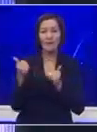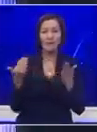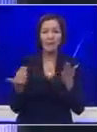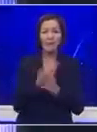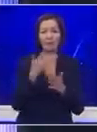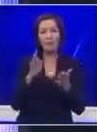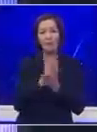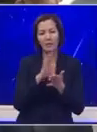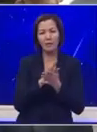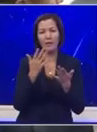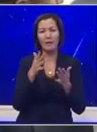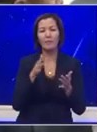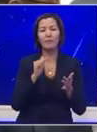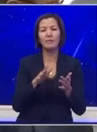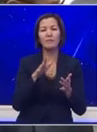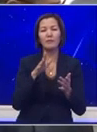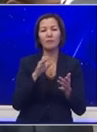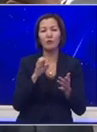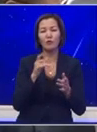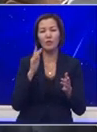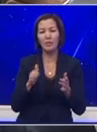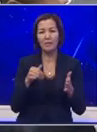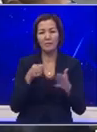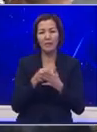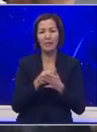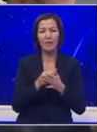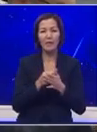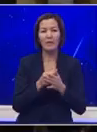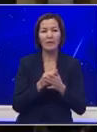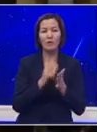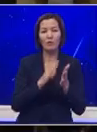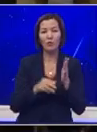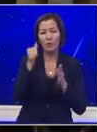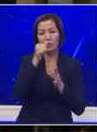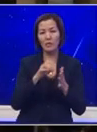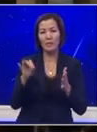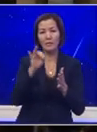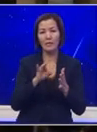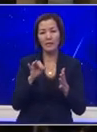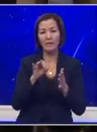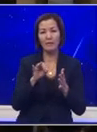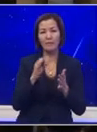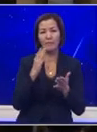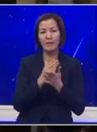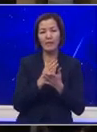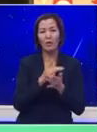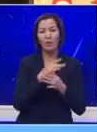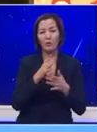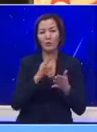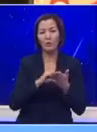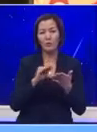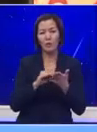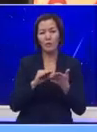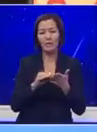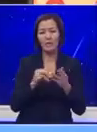басылады. Газет таралымы 5500-ге дейін жетіп отыр. Бір ғасырға жетер жетпес уақыт аралығында мұнда 100-ге жуық қаламгер тәрбиеленіп жұмыс істеген.